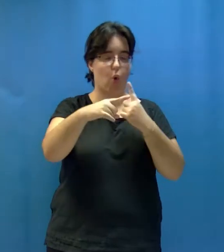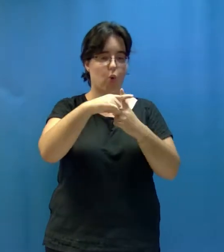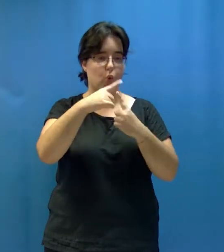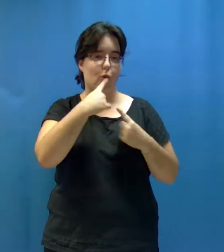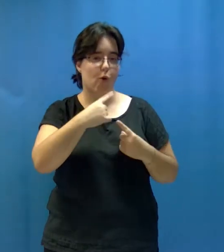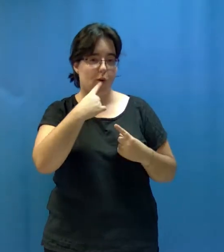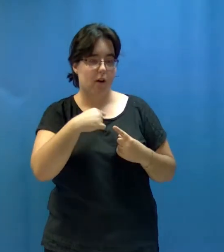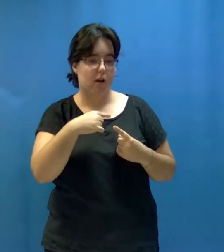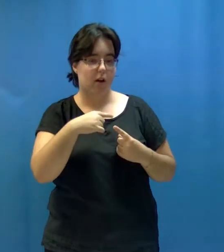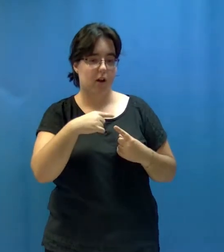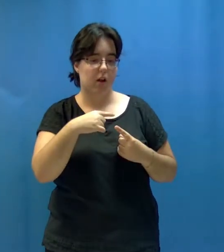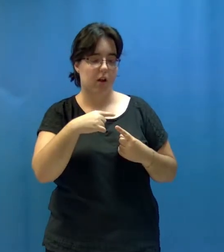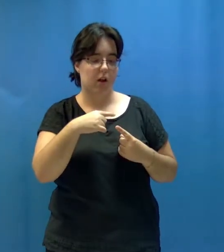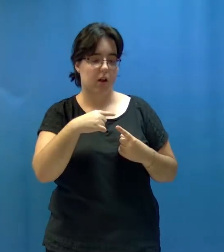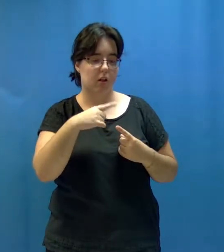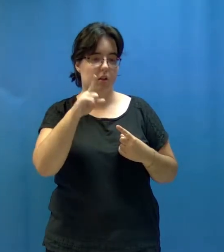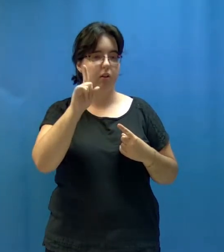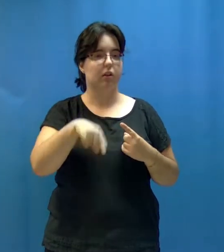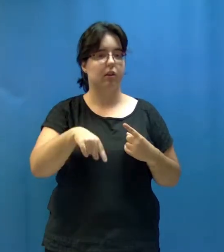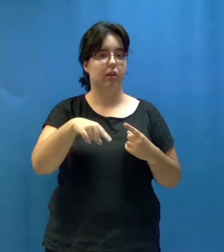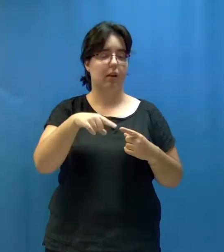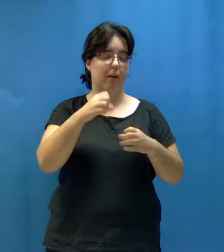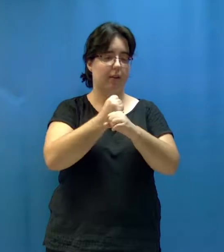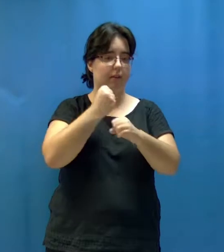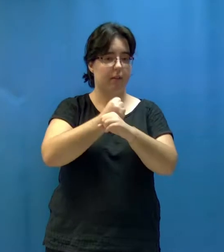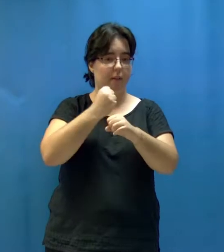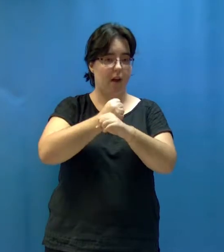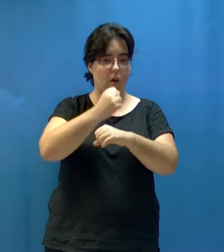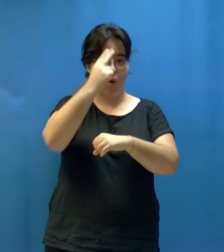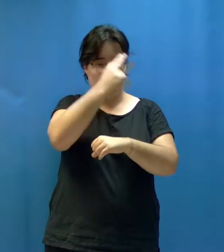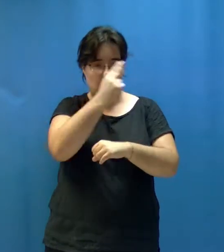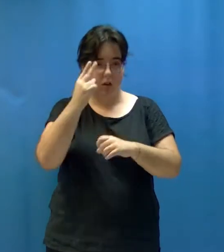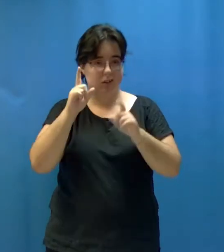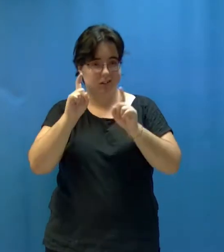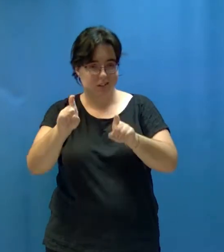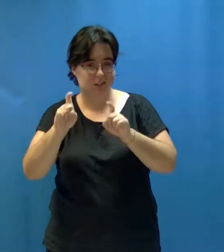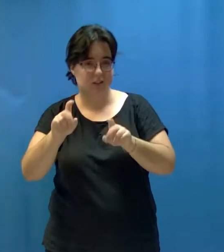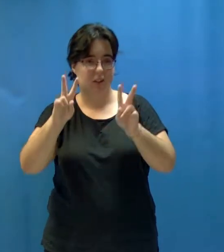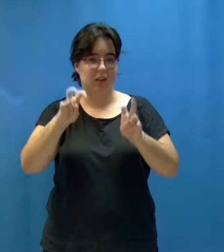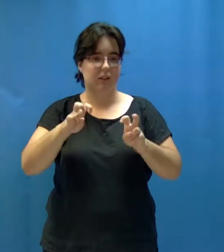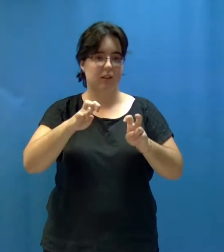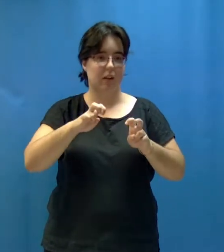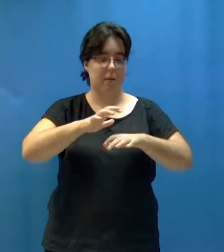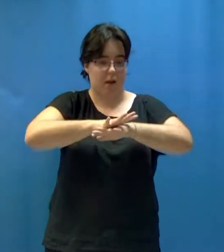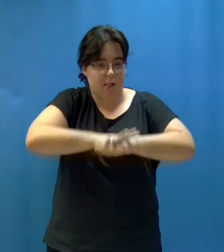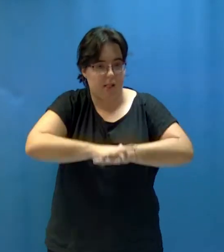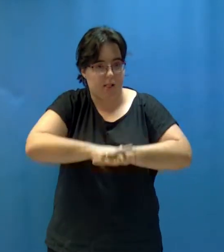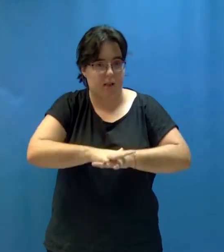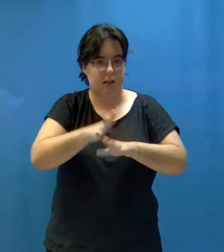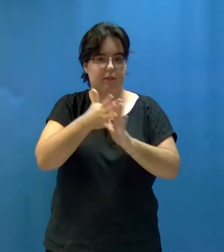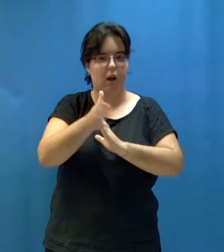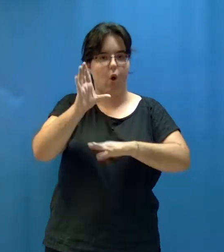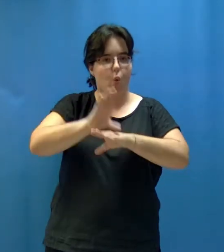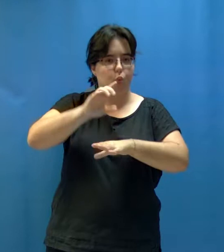realitza tallers de primers auxilis que inclouen un apropament a la reanimació cardiopulmonar i no un curs intensiu,